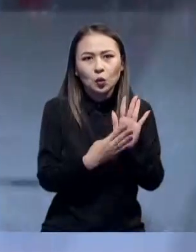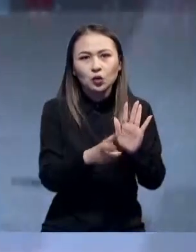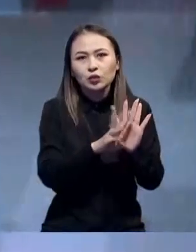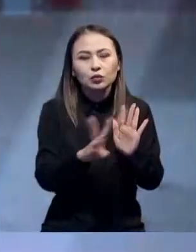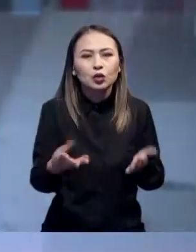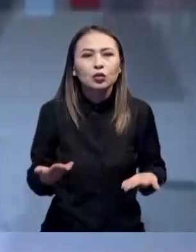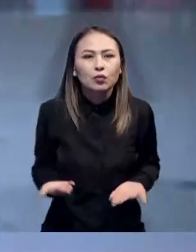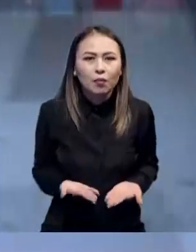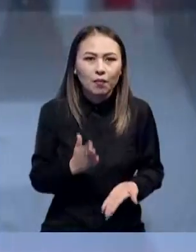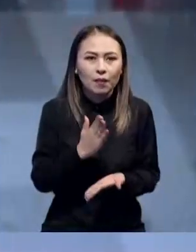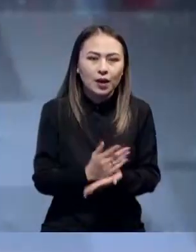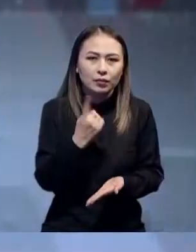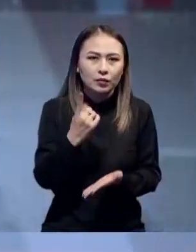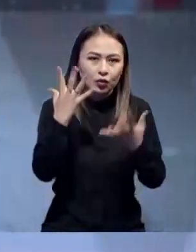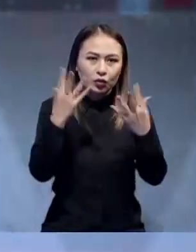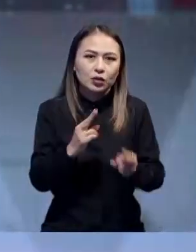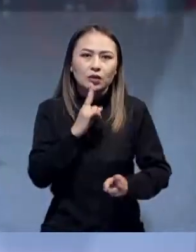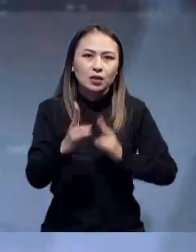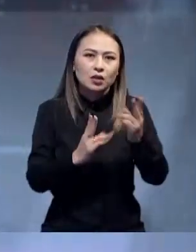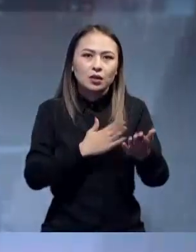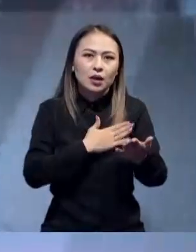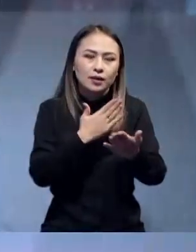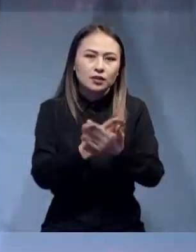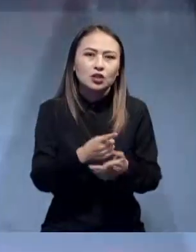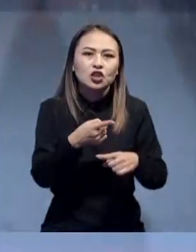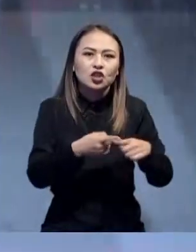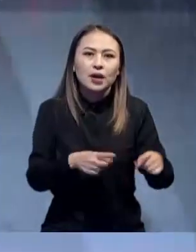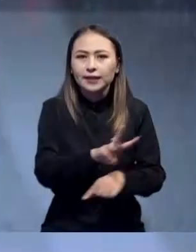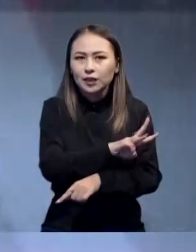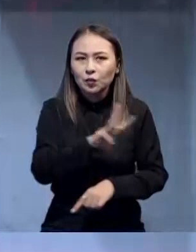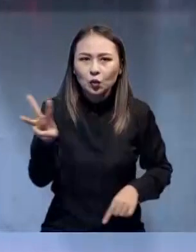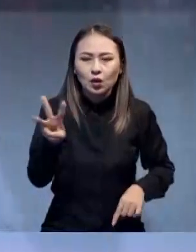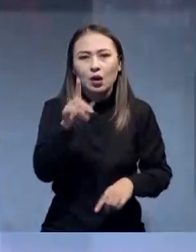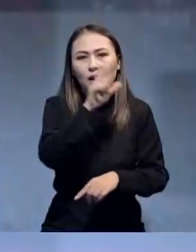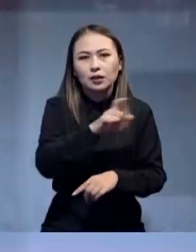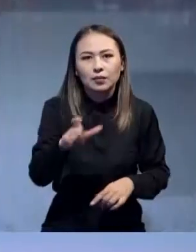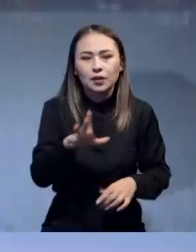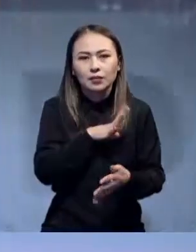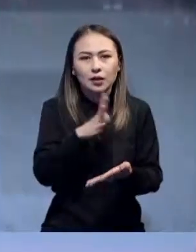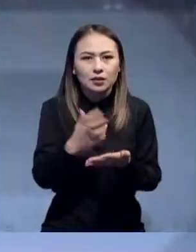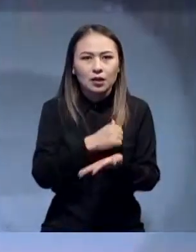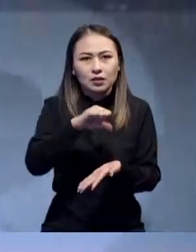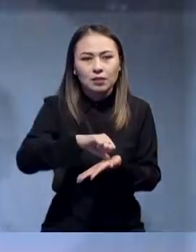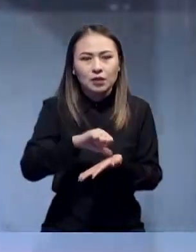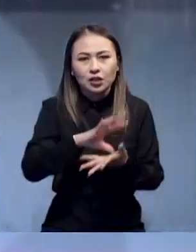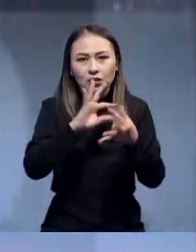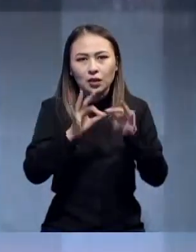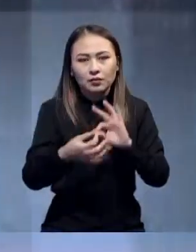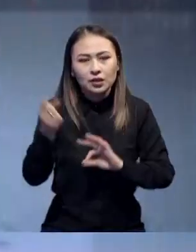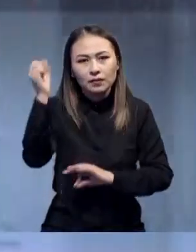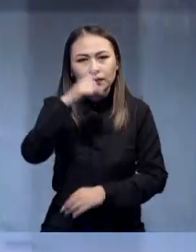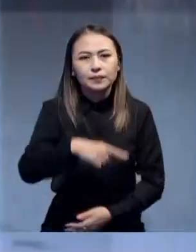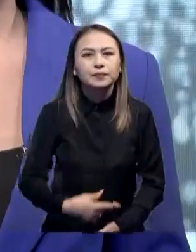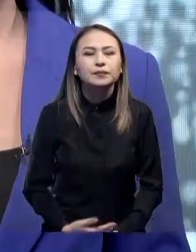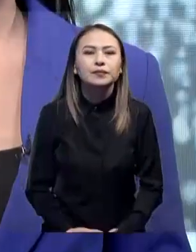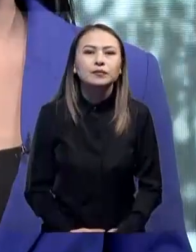кетті. 9 миллион тұрғыны бар елде бір күнде наразылық акциясына 500 000-нан аса адам қатысқан. Мән жайды